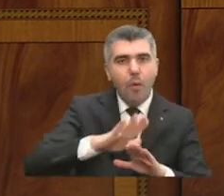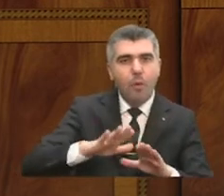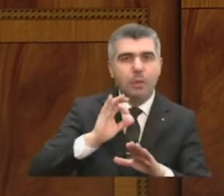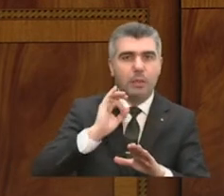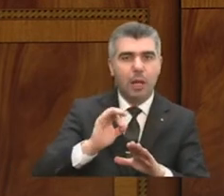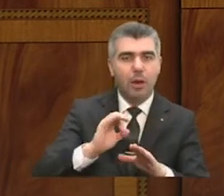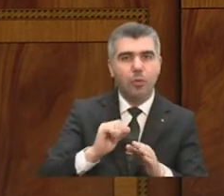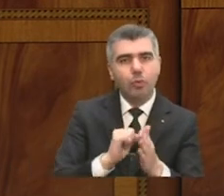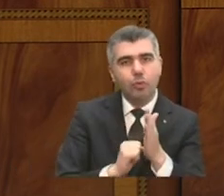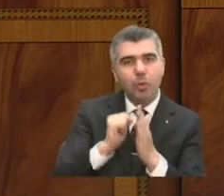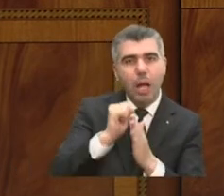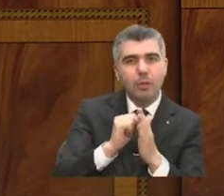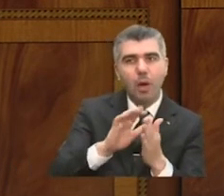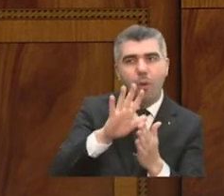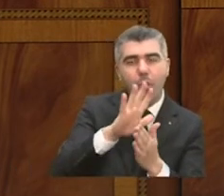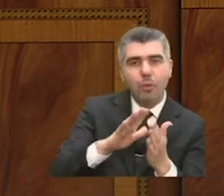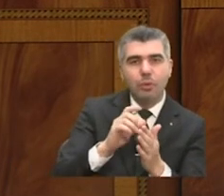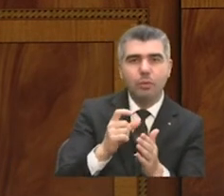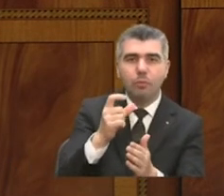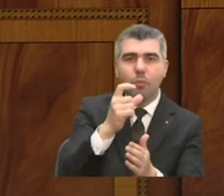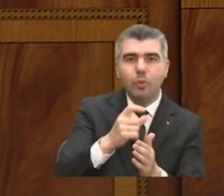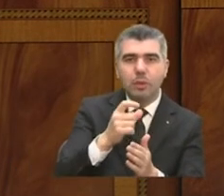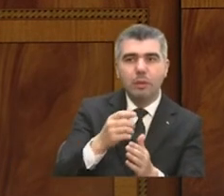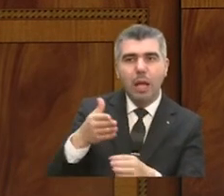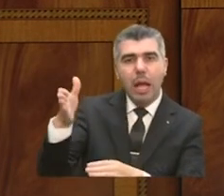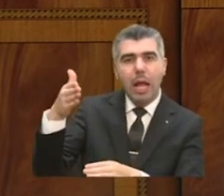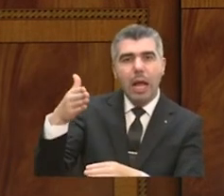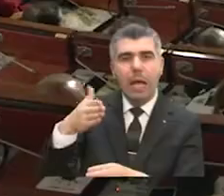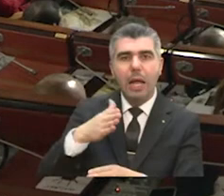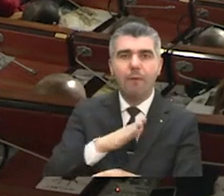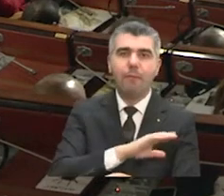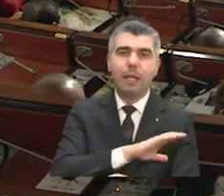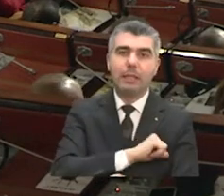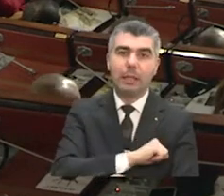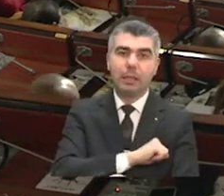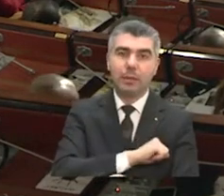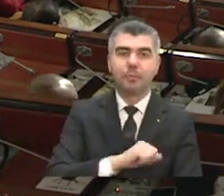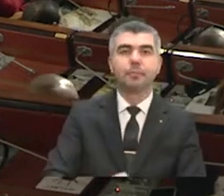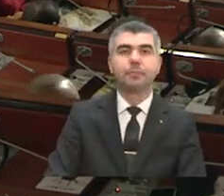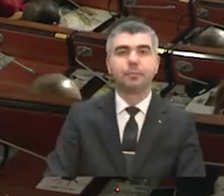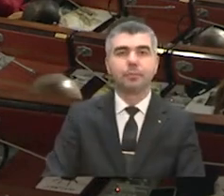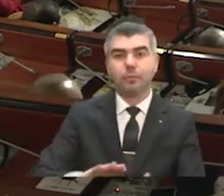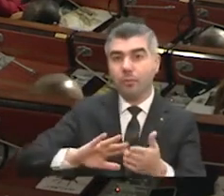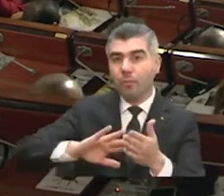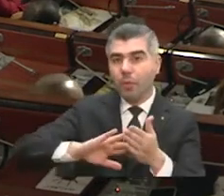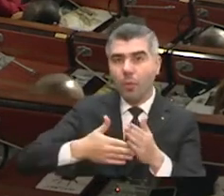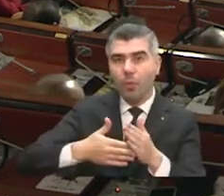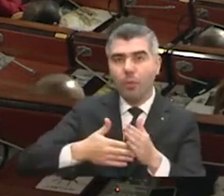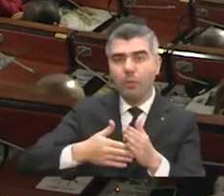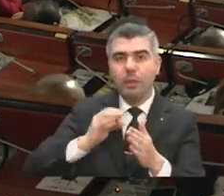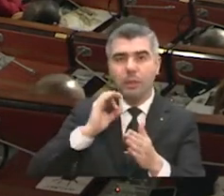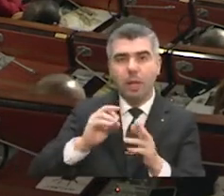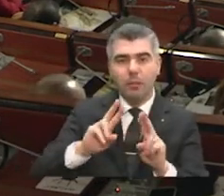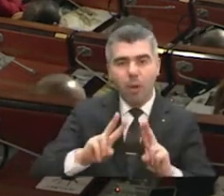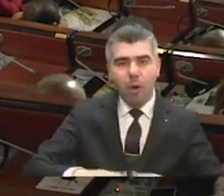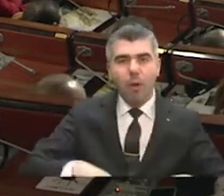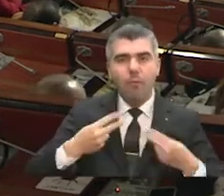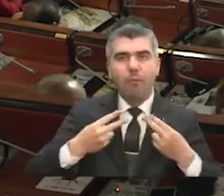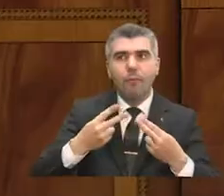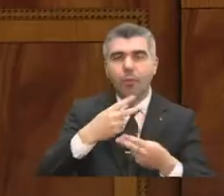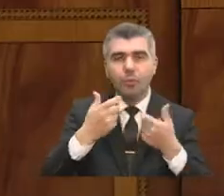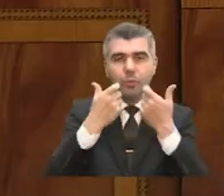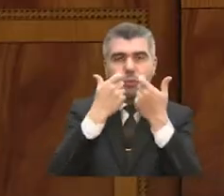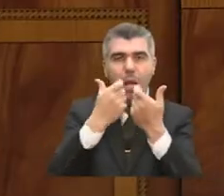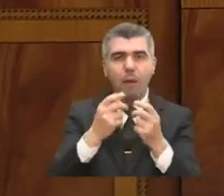qui ont été l'esprit même de tous les membres des équipes, à savoir les valeurs,